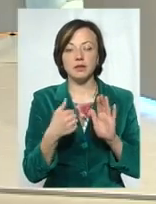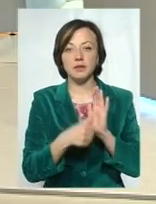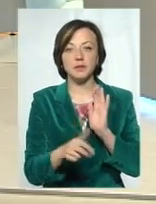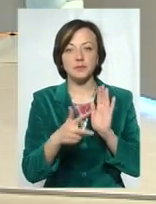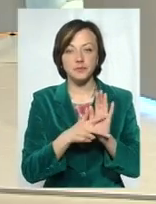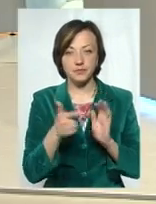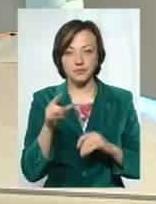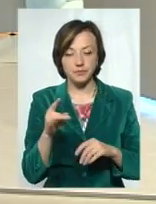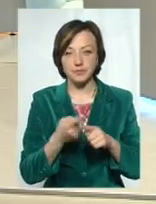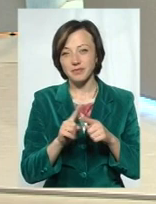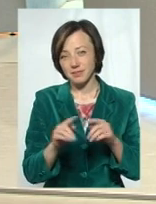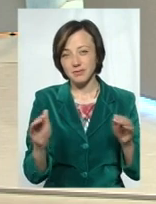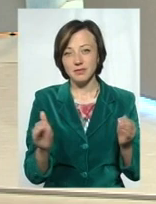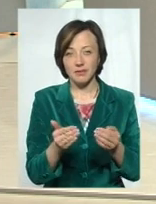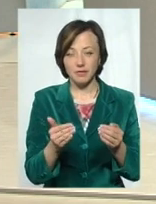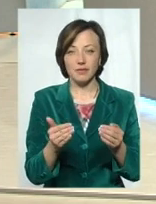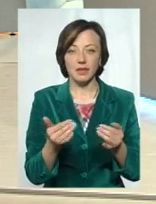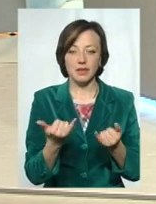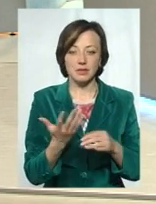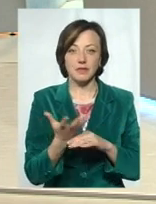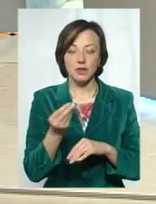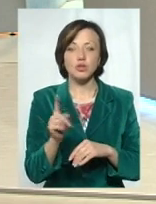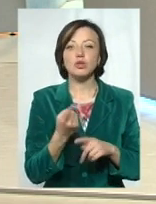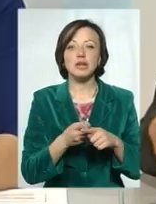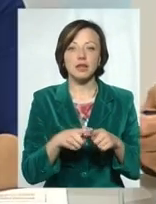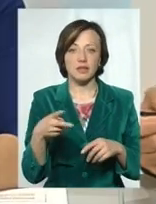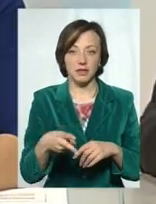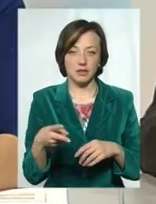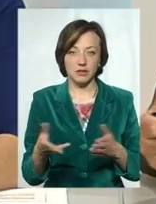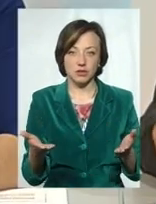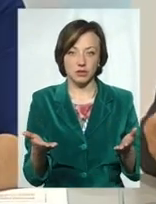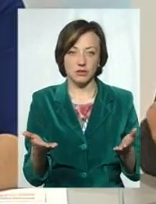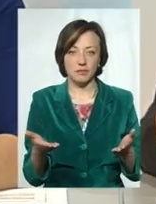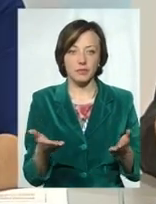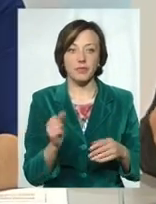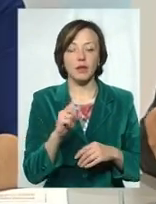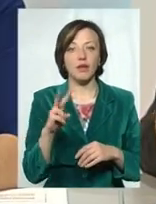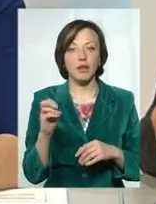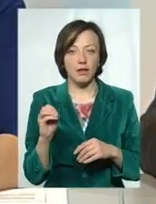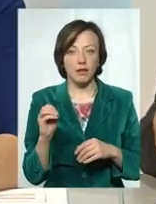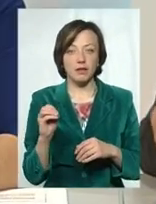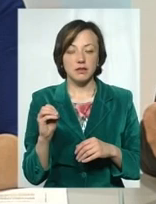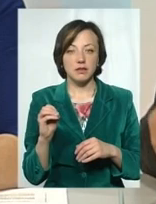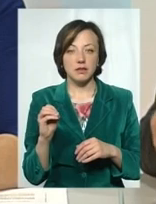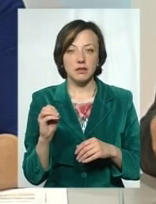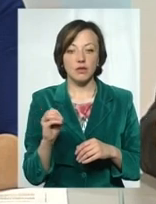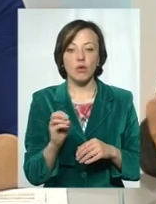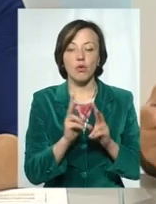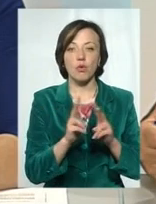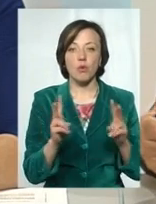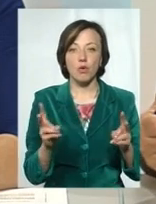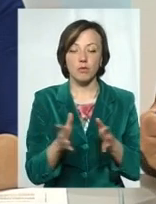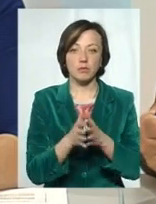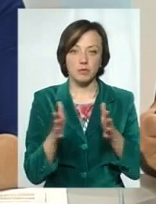1968 гривень. Це невелика виплата. Зараз, що таке 2 тисячі? Але в ті, в кого більше,